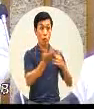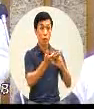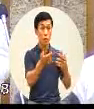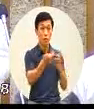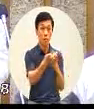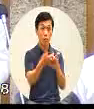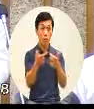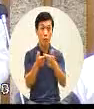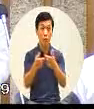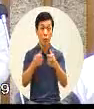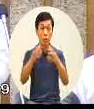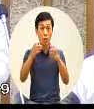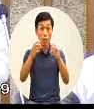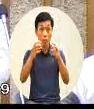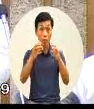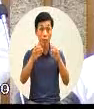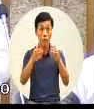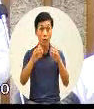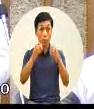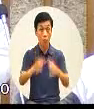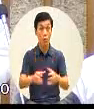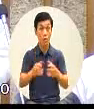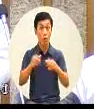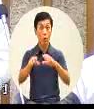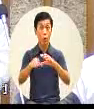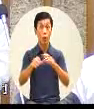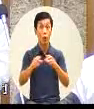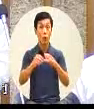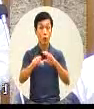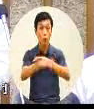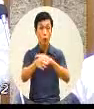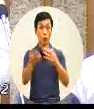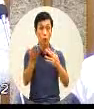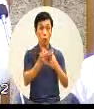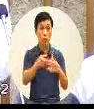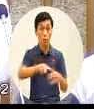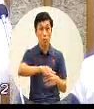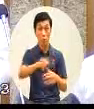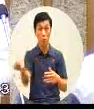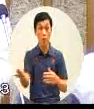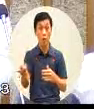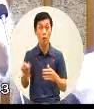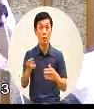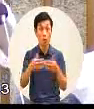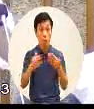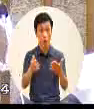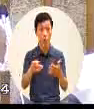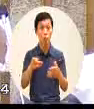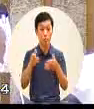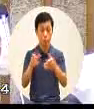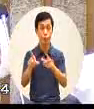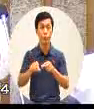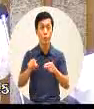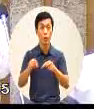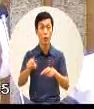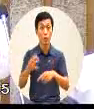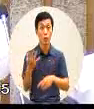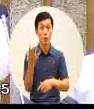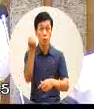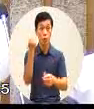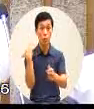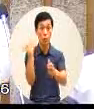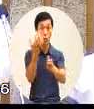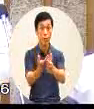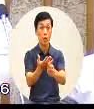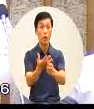要不要让它实施农机移转这是我们地方的一个自治事项从这个体系来呢虽然他有授权一个容积